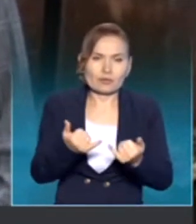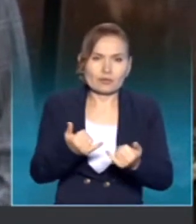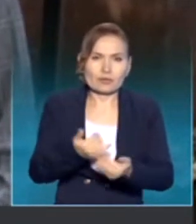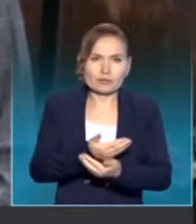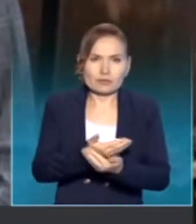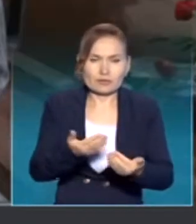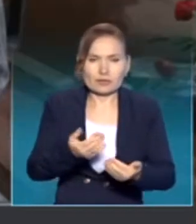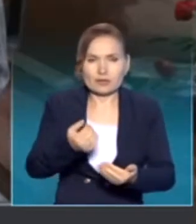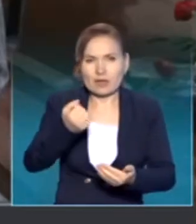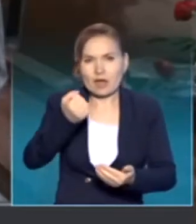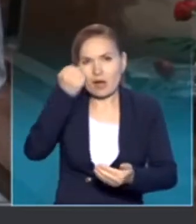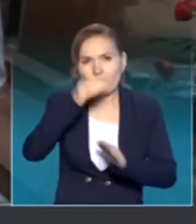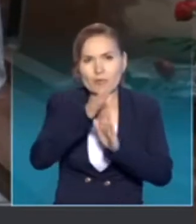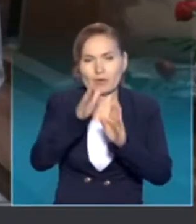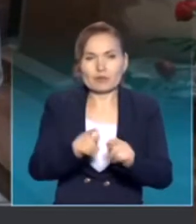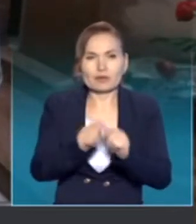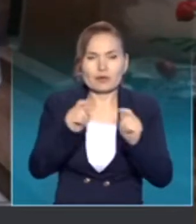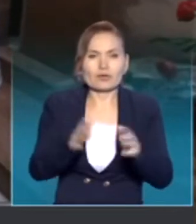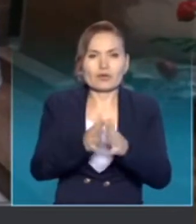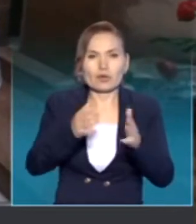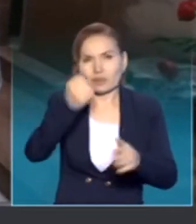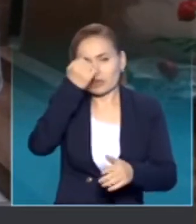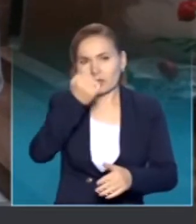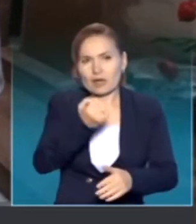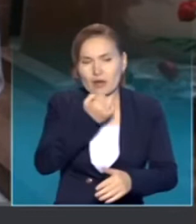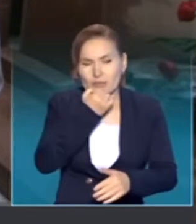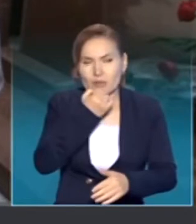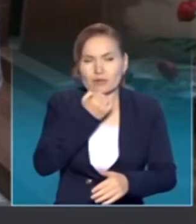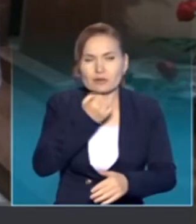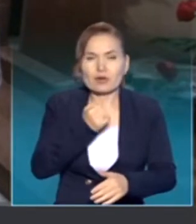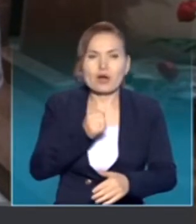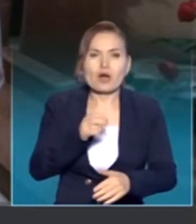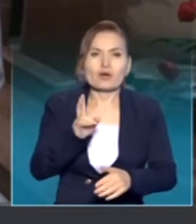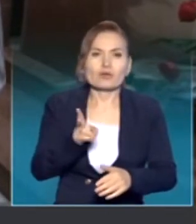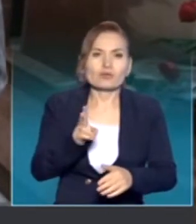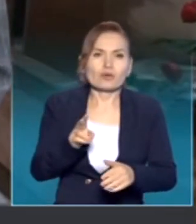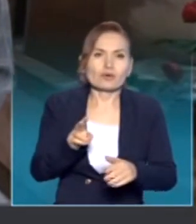иеміз. Рахмет